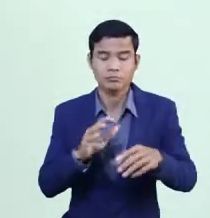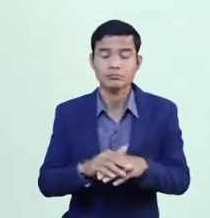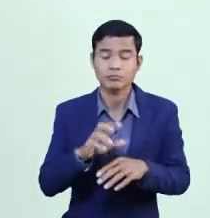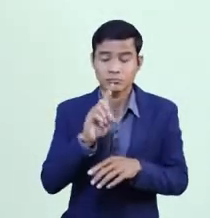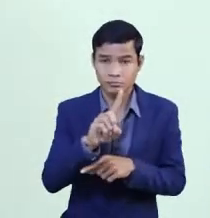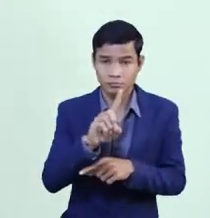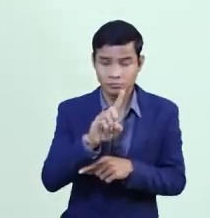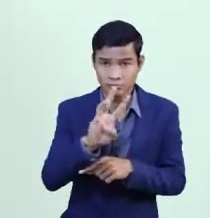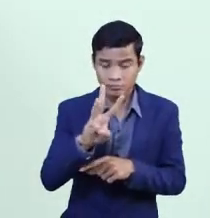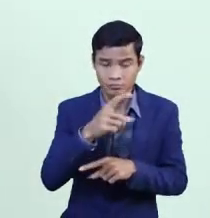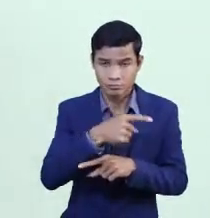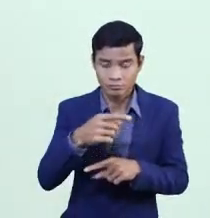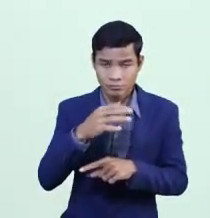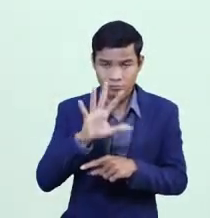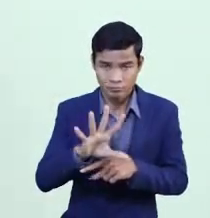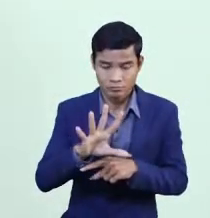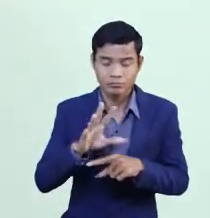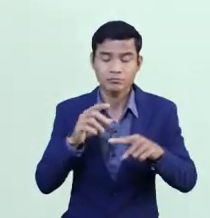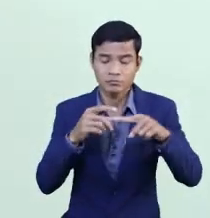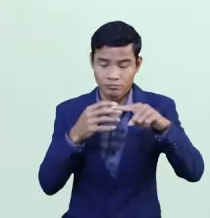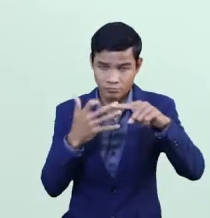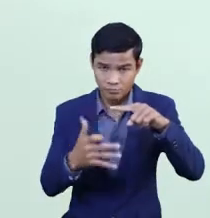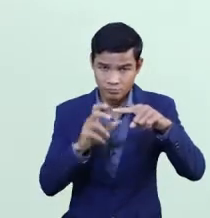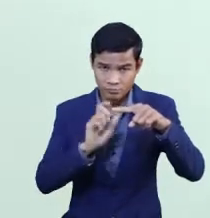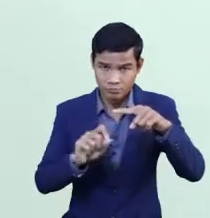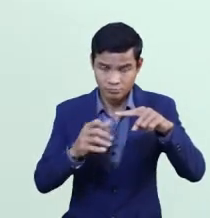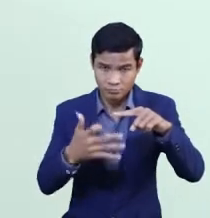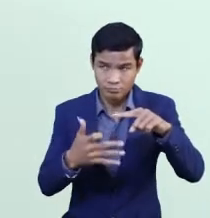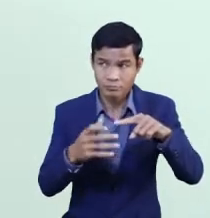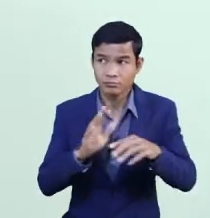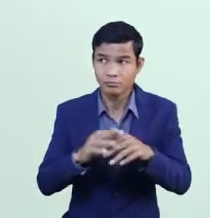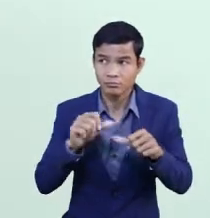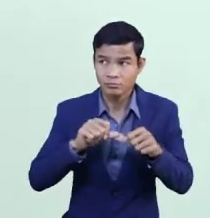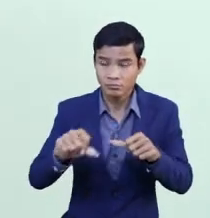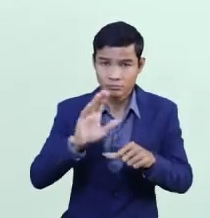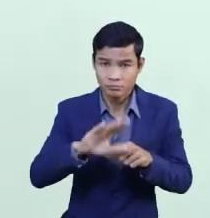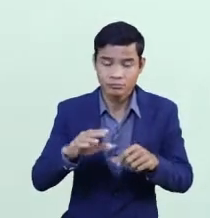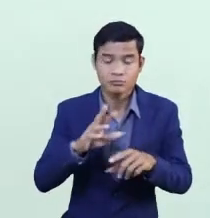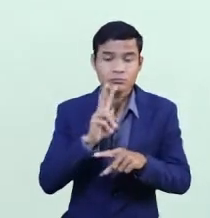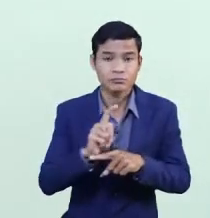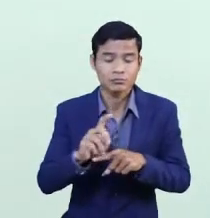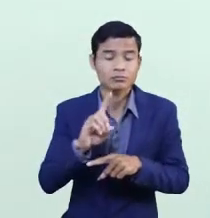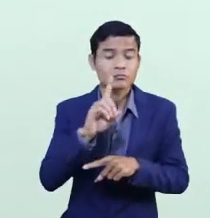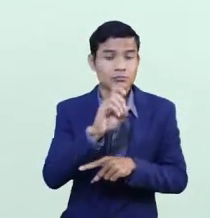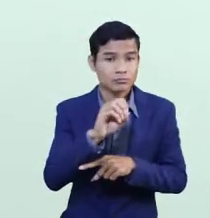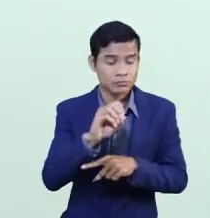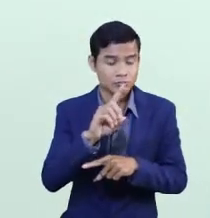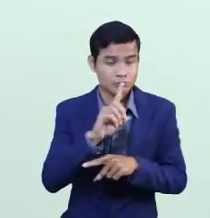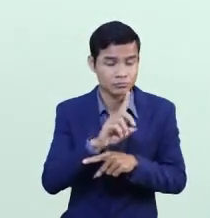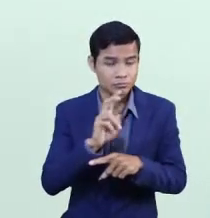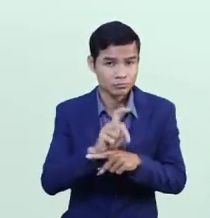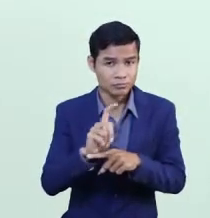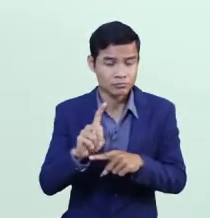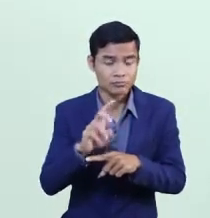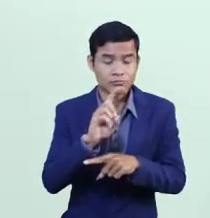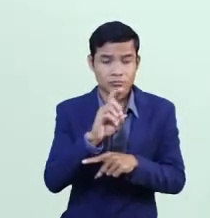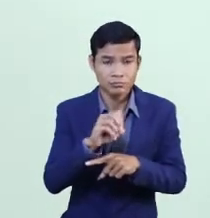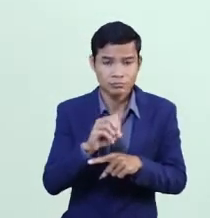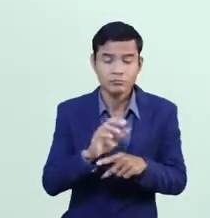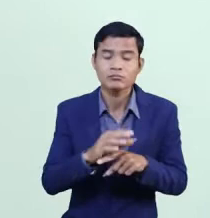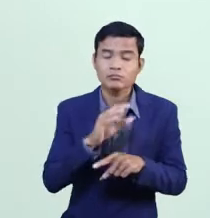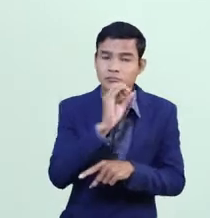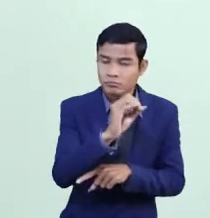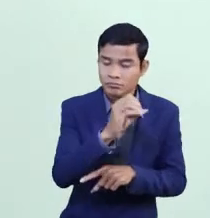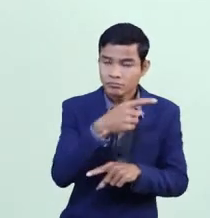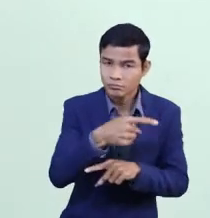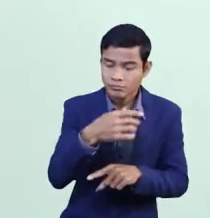đọc bấy đọc bám nó sao bám bấy sao sẽ lấy bám bầy ta bằng to tự tốn tụng đọc tiệt chắc tụng đọc mình lịch sốn đọc bằng